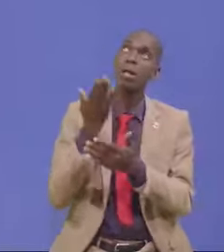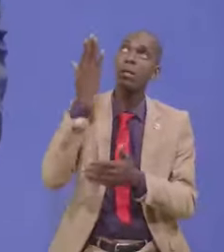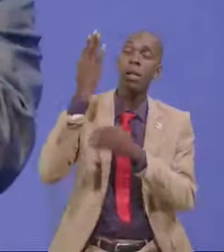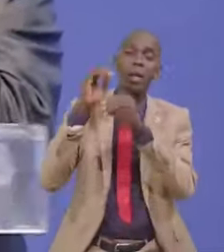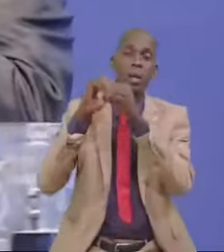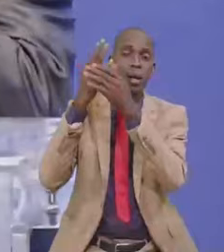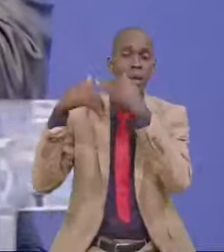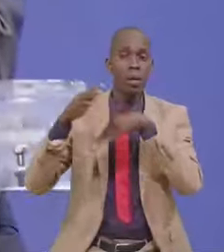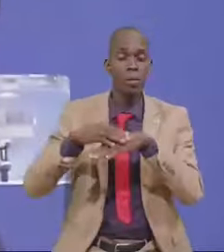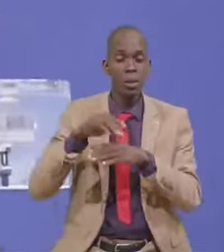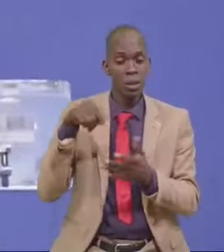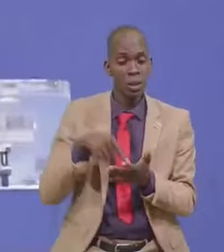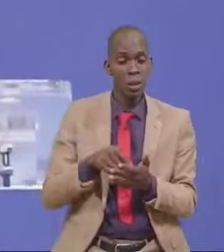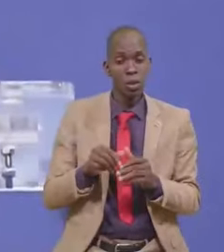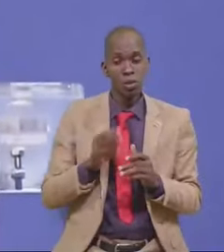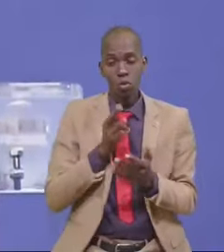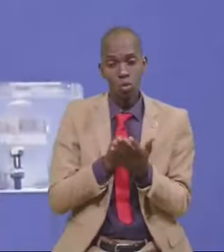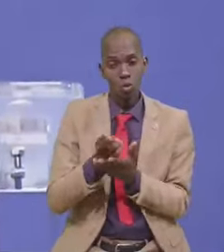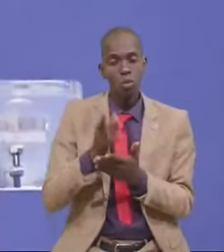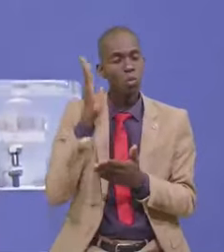cette vérité va toujours continuer